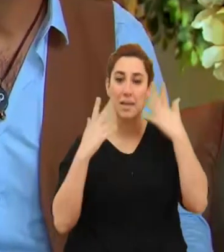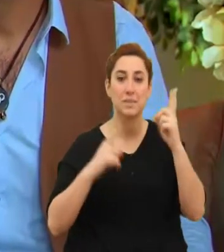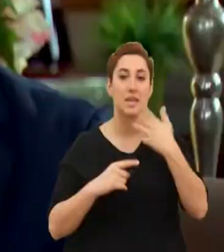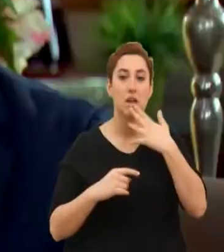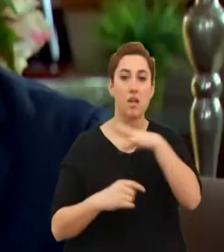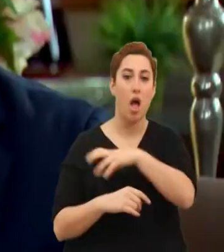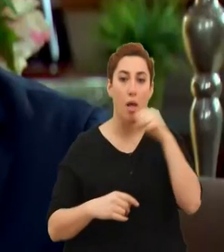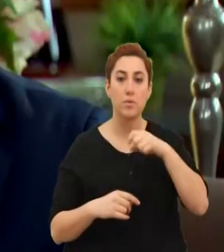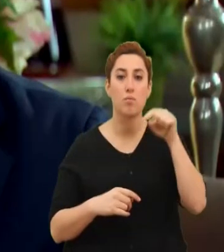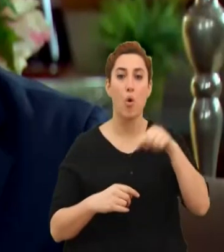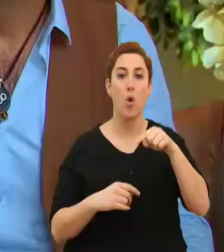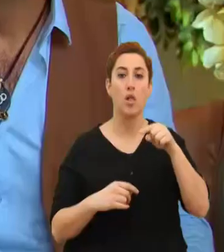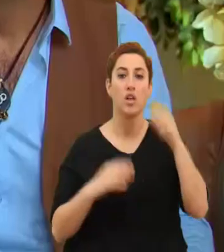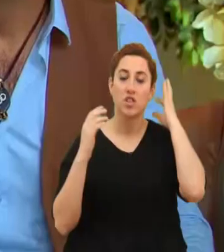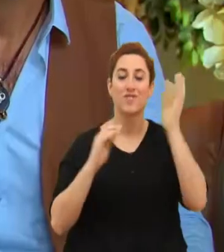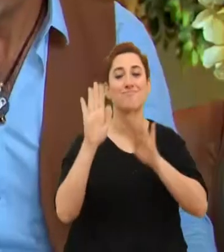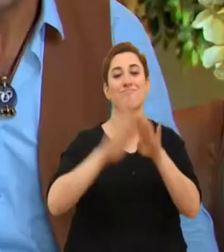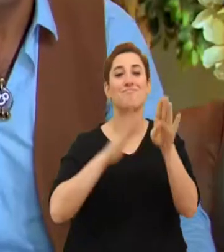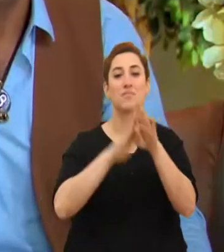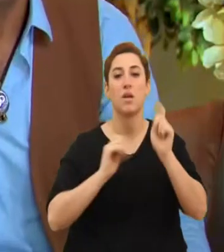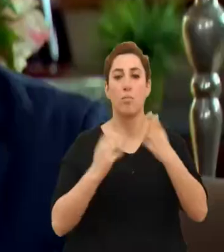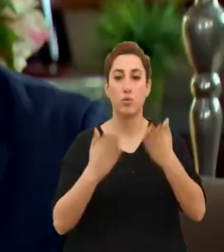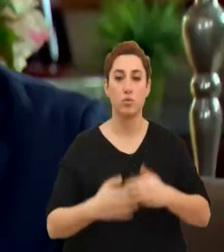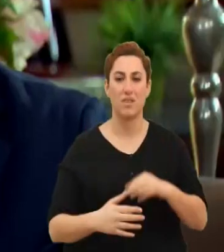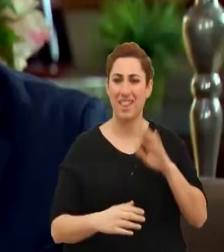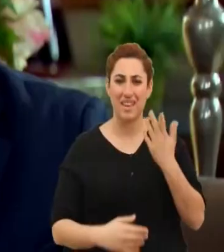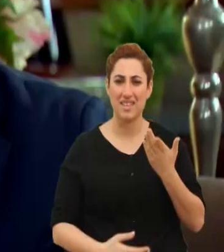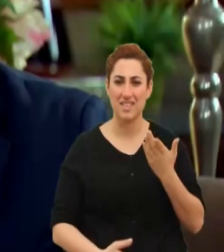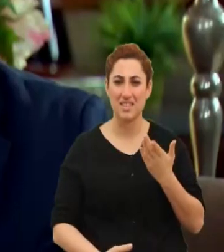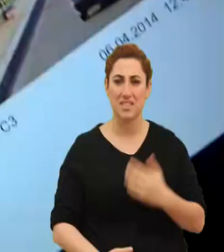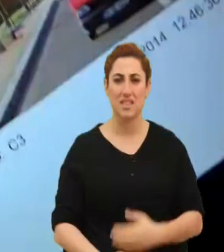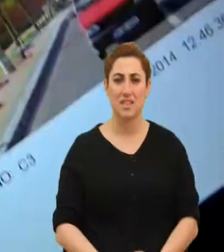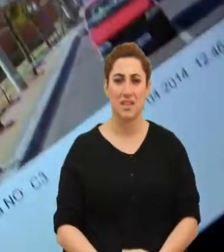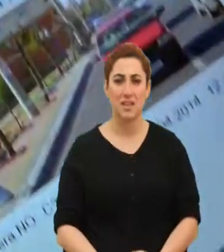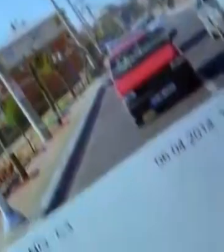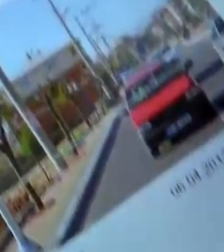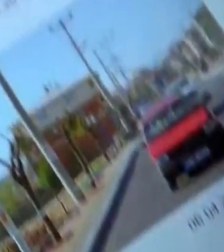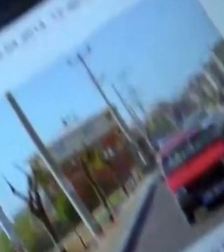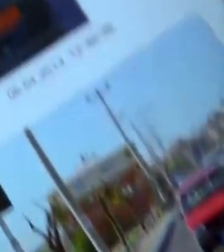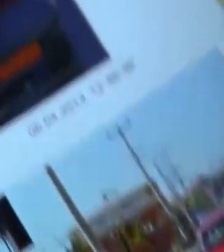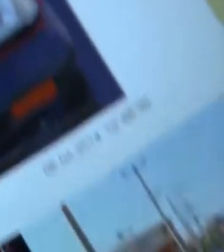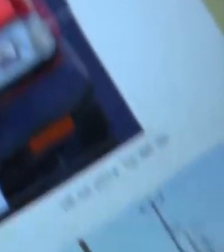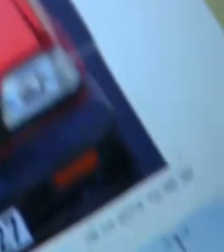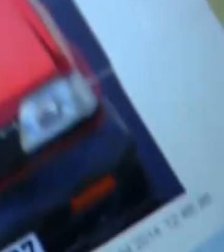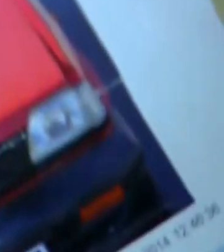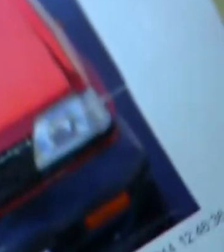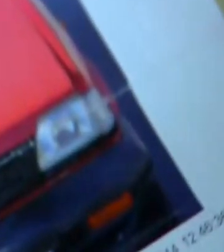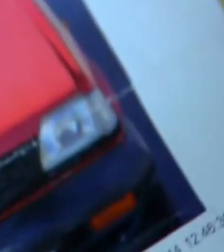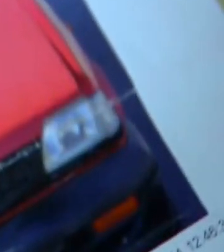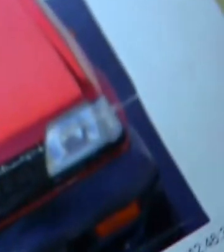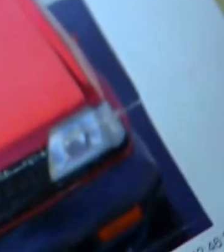kadını almışsın. Üstelik de böyle saçlarını okşuyorsun. Nasıl? Nurhan kağıdı açıp fotoğrafa dikkat